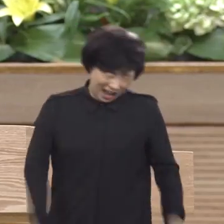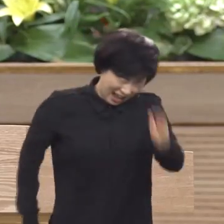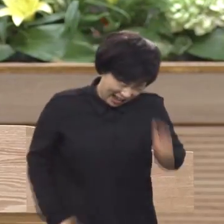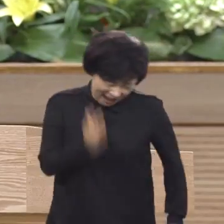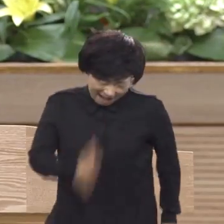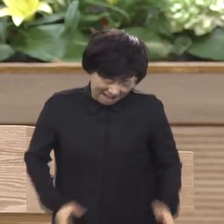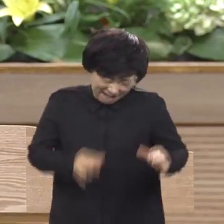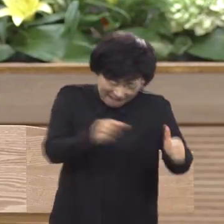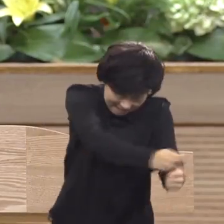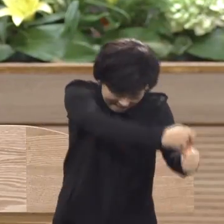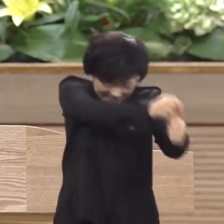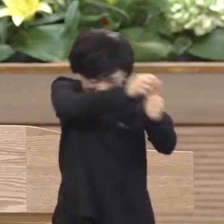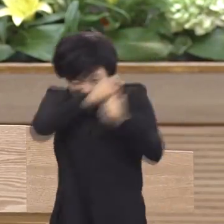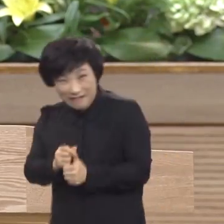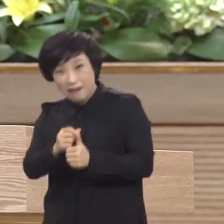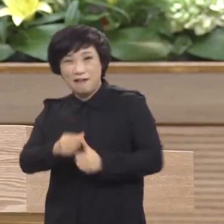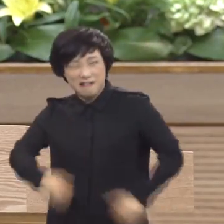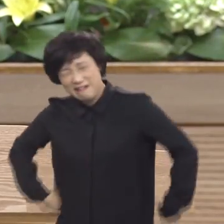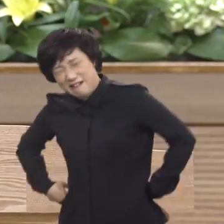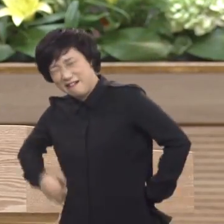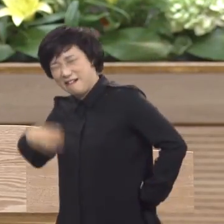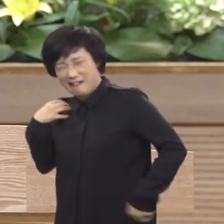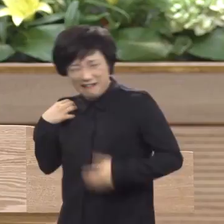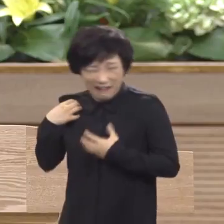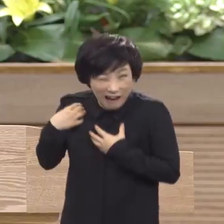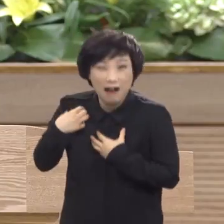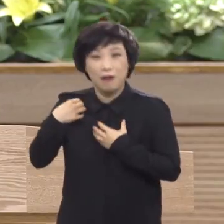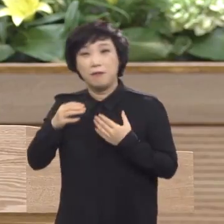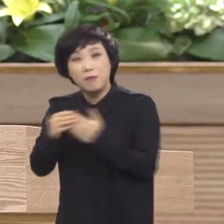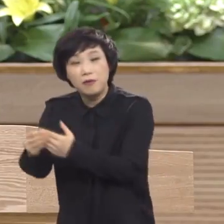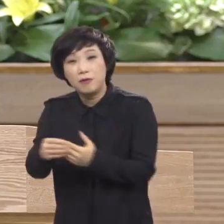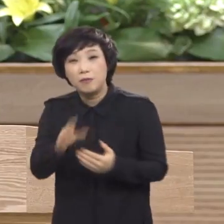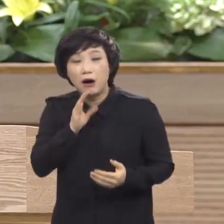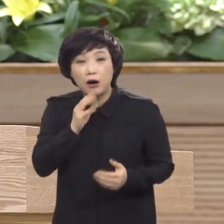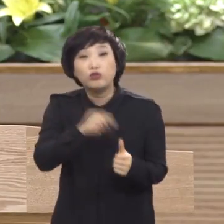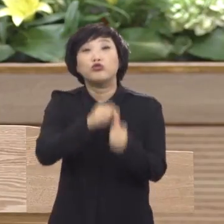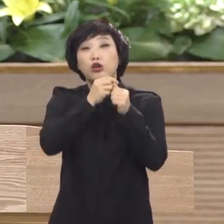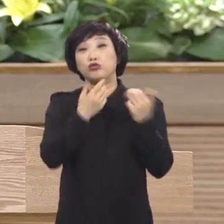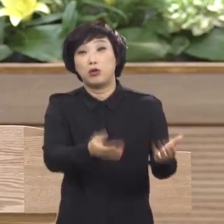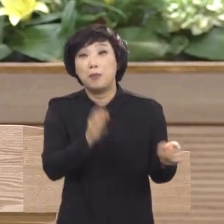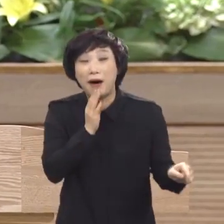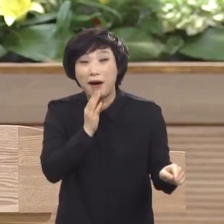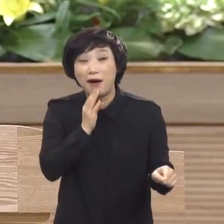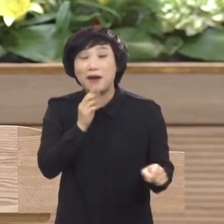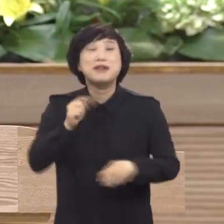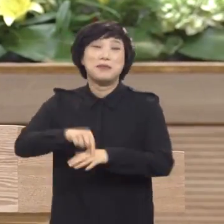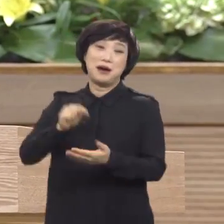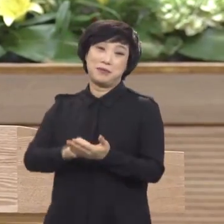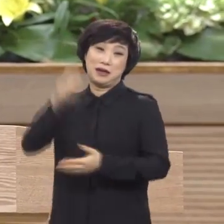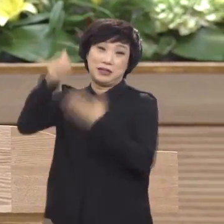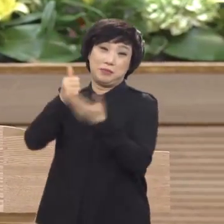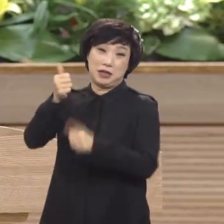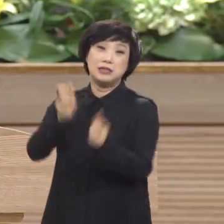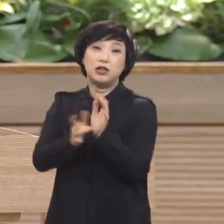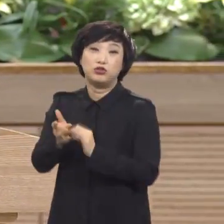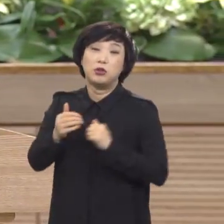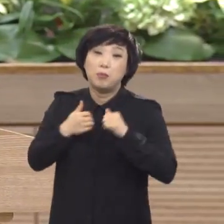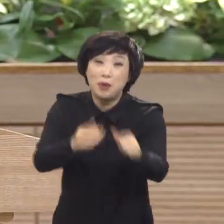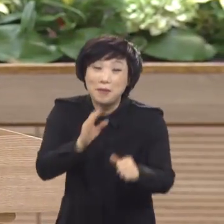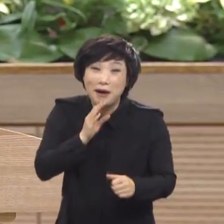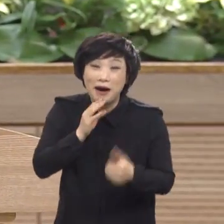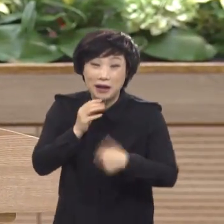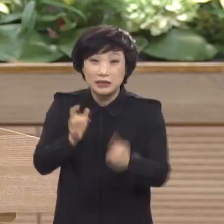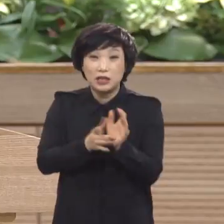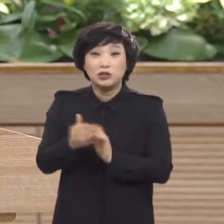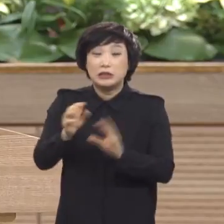거야. 그런 심정으로 하나님은 아들을 보냈고, 아들은 이 땅에 오셔서